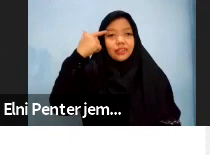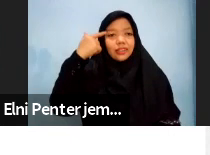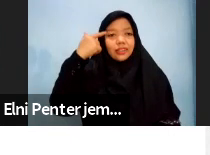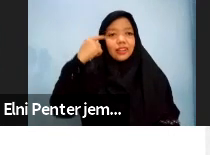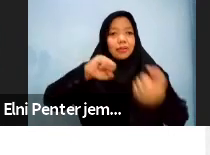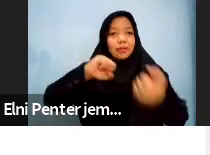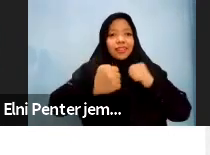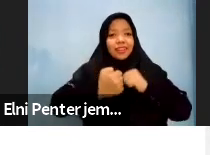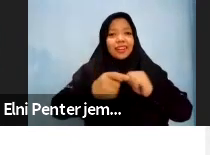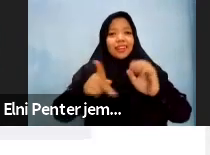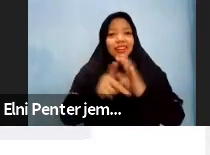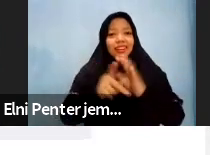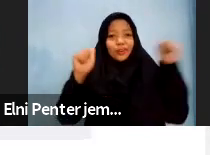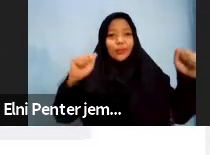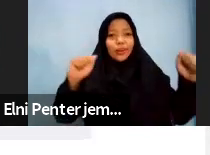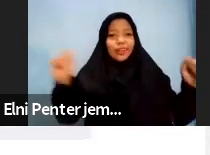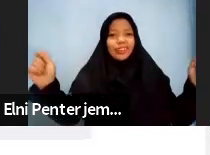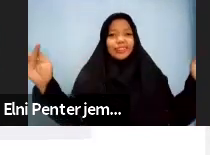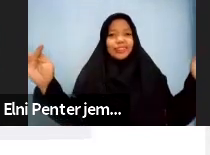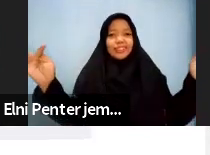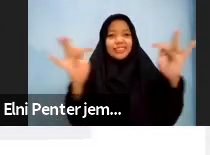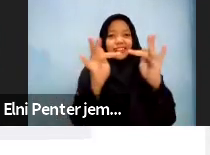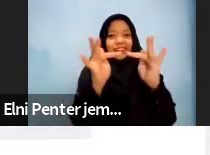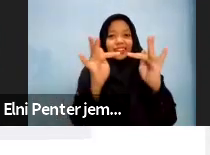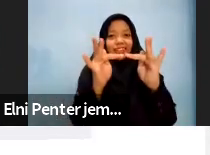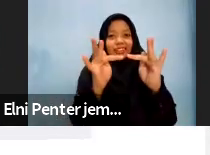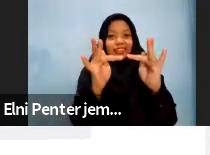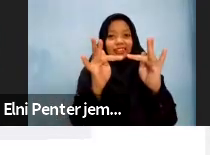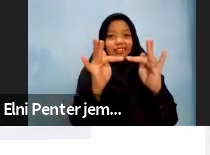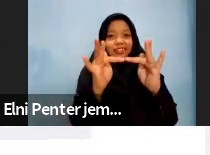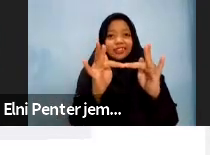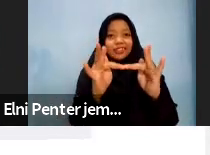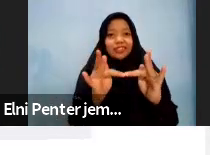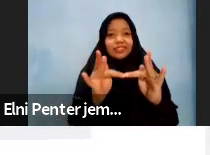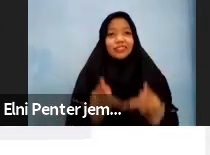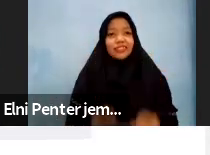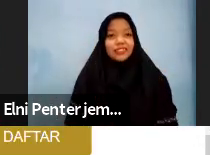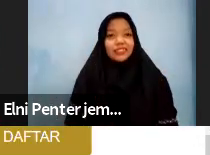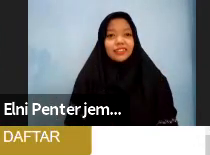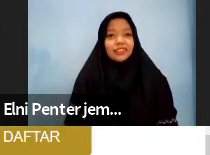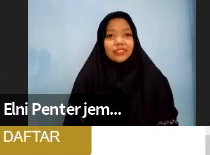jaringan ini Eh jangan buang sampah sembarangan